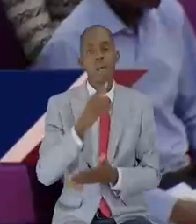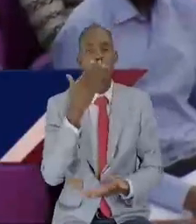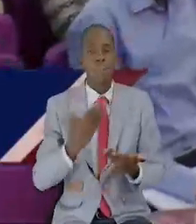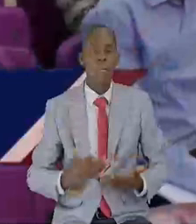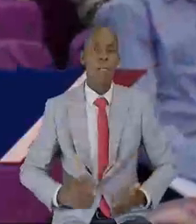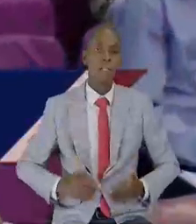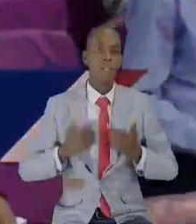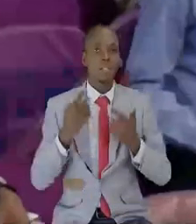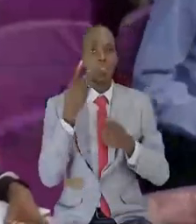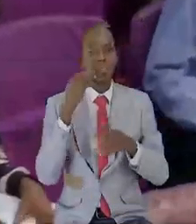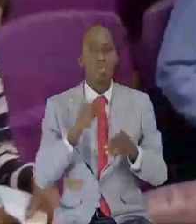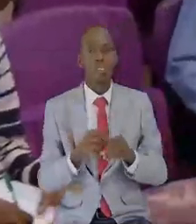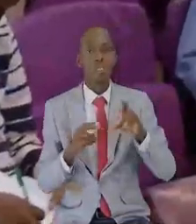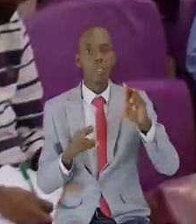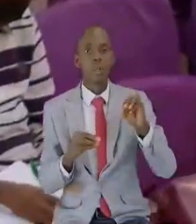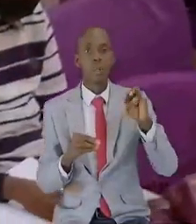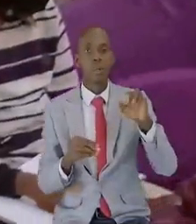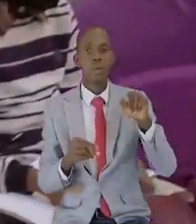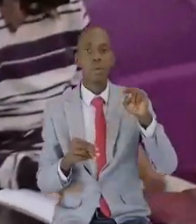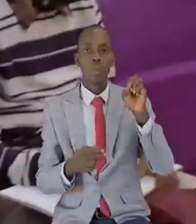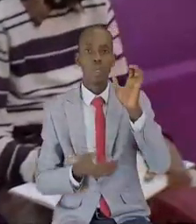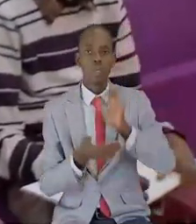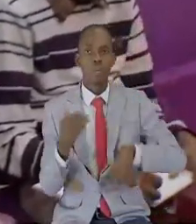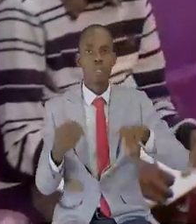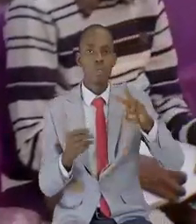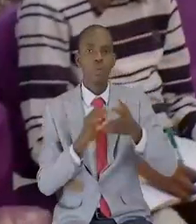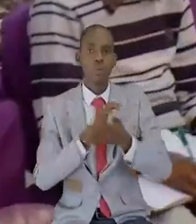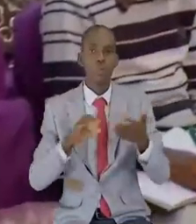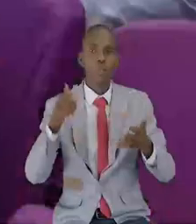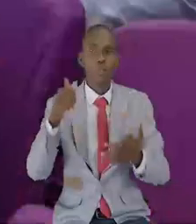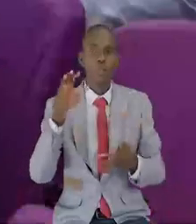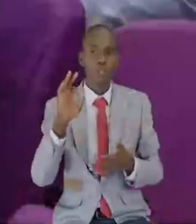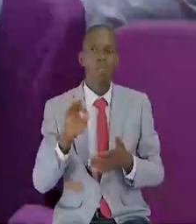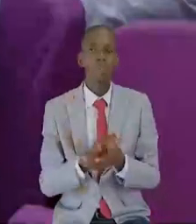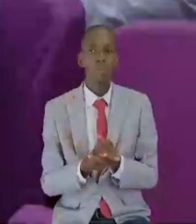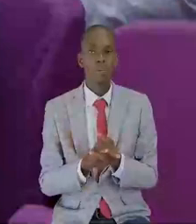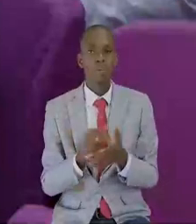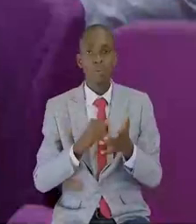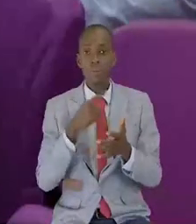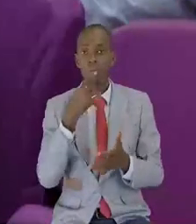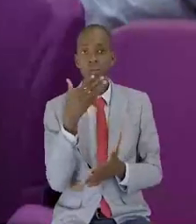Revenons en Romains chapitre 2, verset 29.